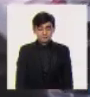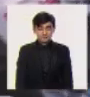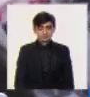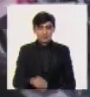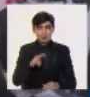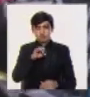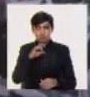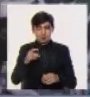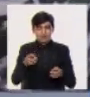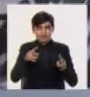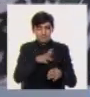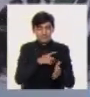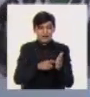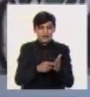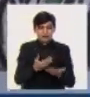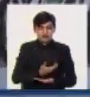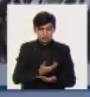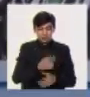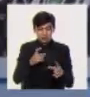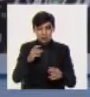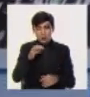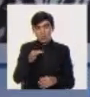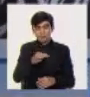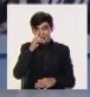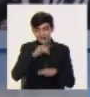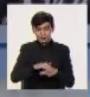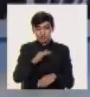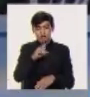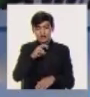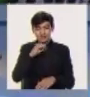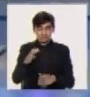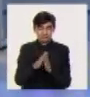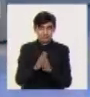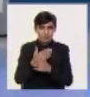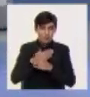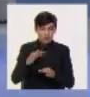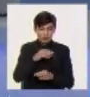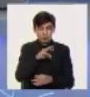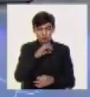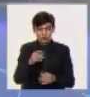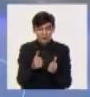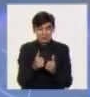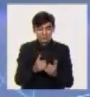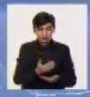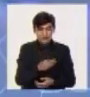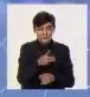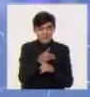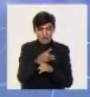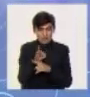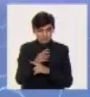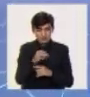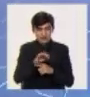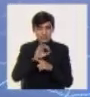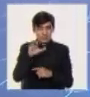Қоқыстың ортасында алған Қарағанды тұрғындары облыс әкімі Жеңіс Қасымбековтен көмек сұрайды. Тұрмыстық қалдықтың қасында тұрып, видеоүндеу жолдаған